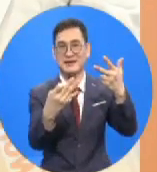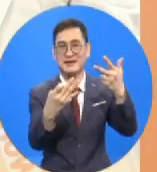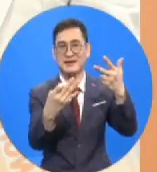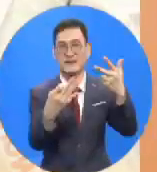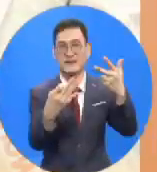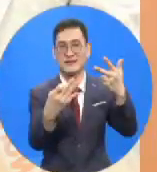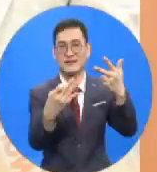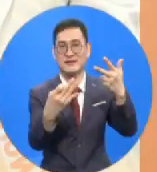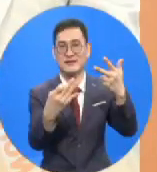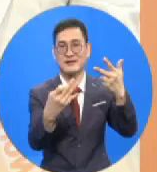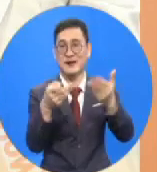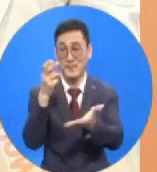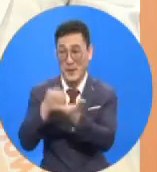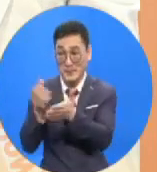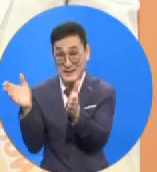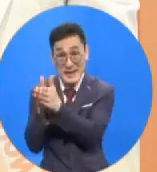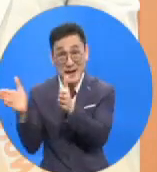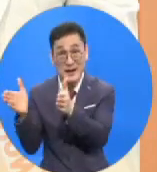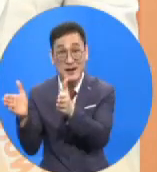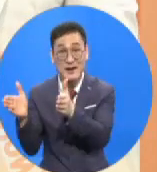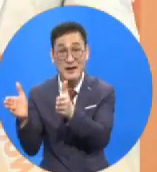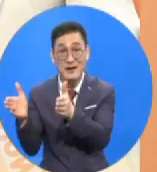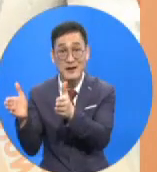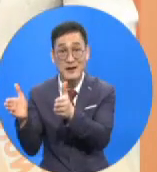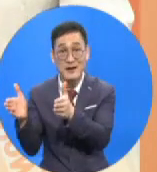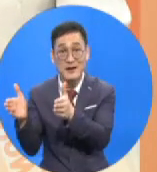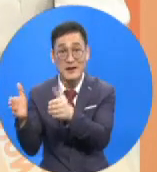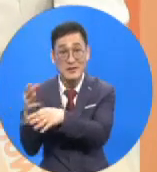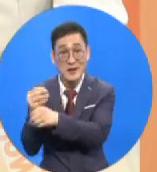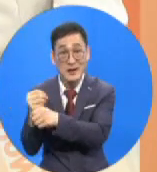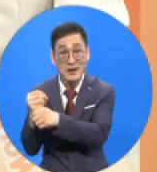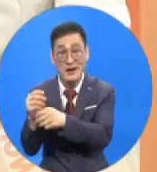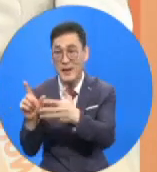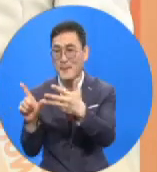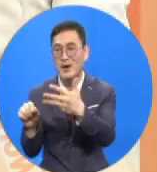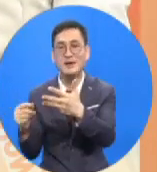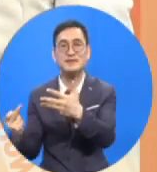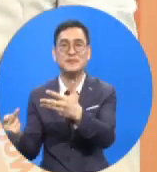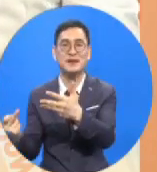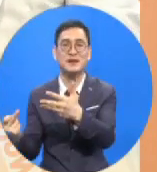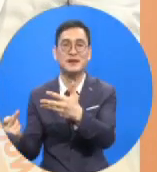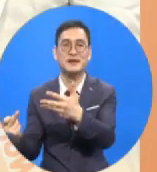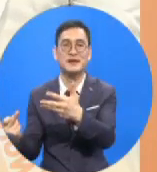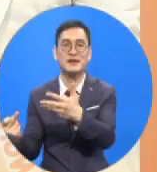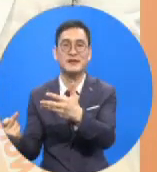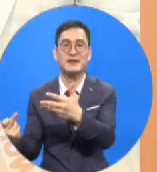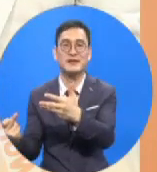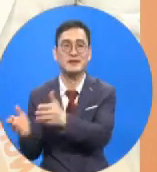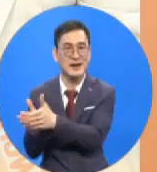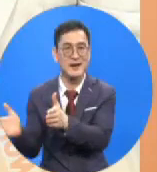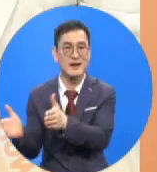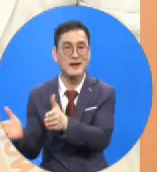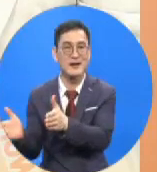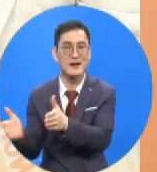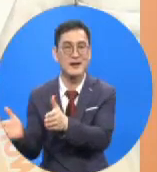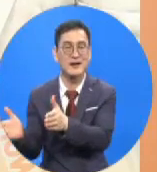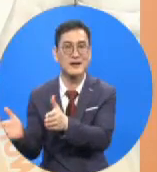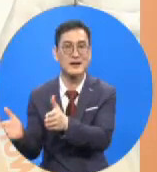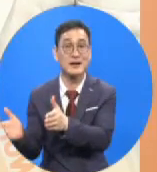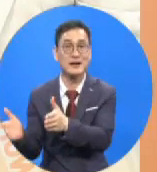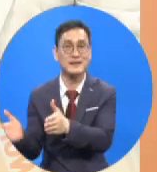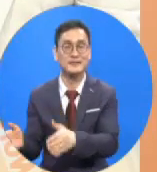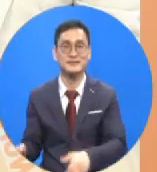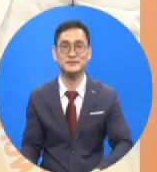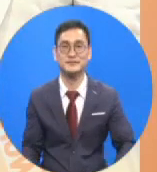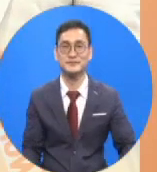제정된 버키 그 법 자체는 개정된 법은 하루 12일 붙듯이 있는거예요 그래서 사실 그 제가